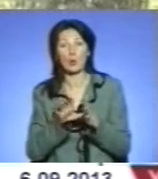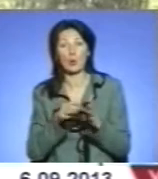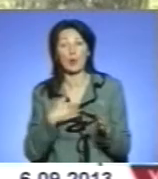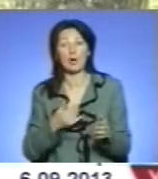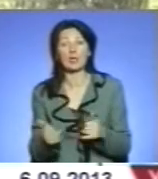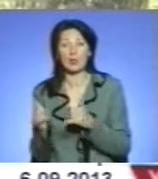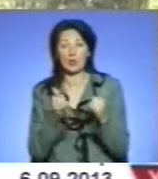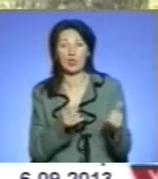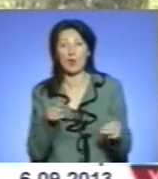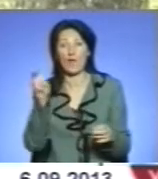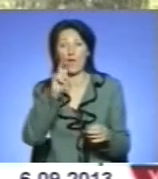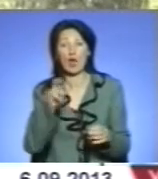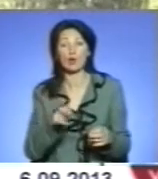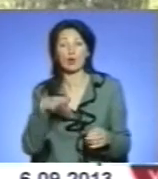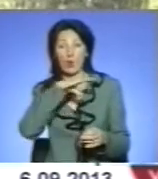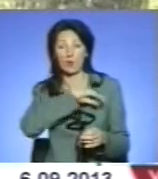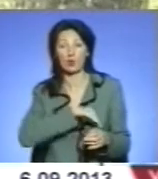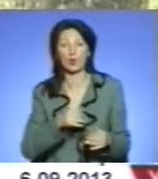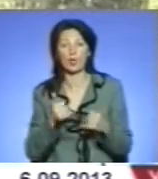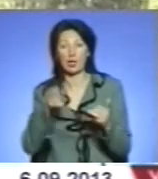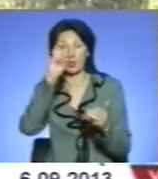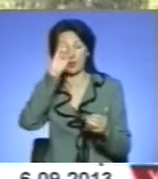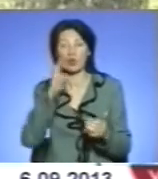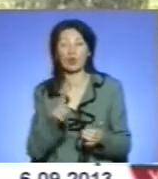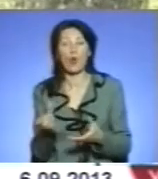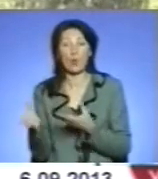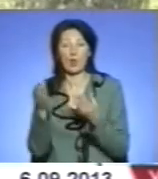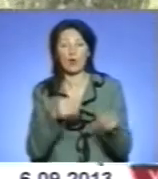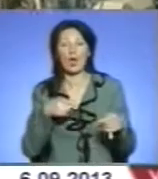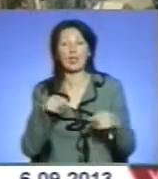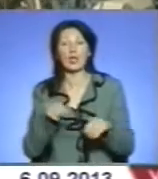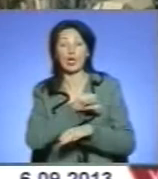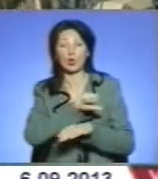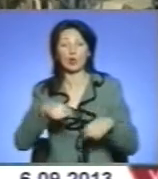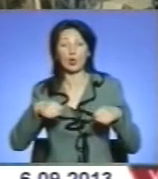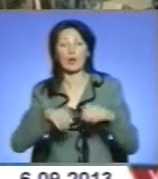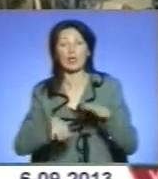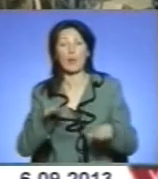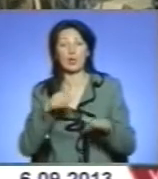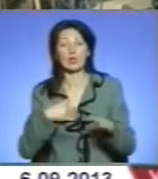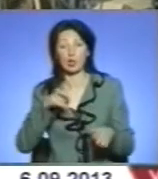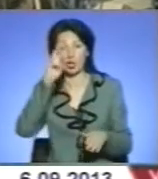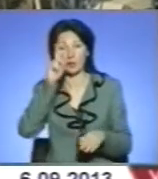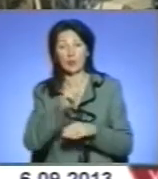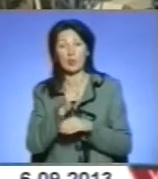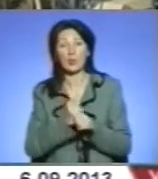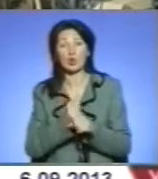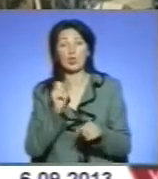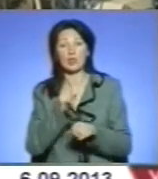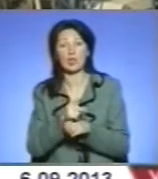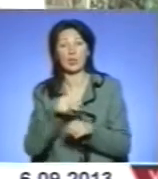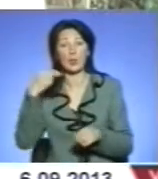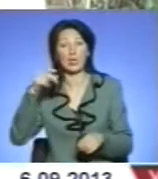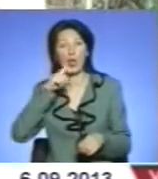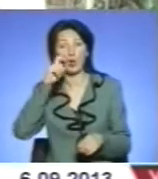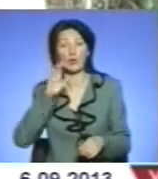виручку для держави, що суттєво впливає на зовнішньоторговельний баланс нашої держави. Тернопільщина працює над завданням президента України Віктора